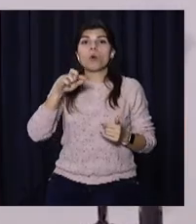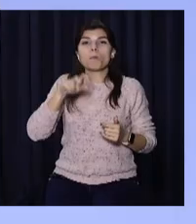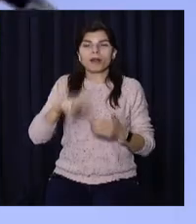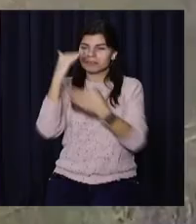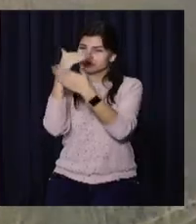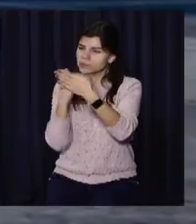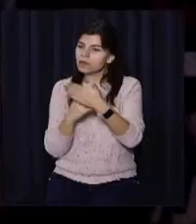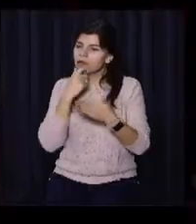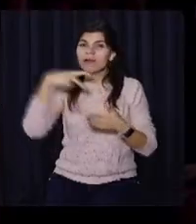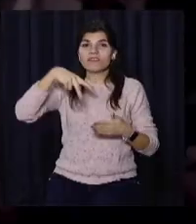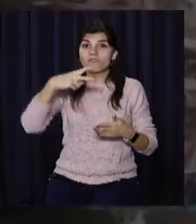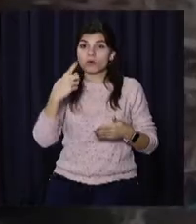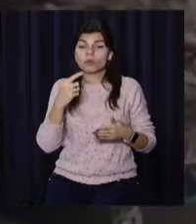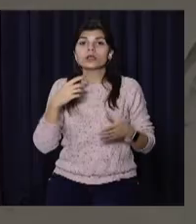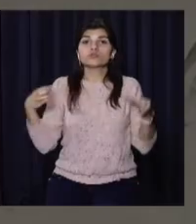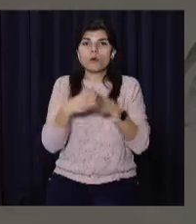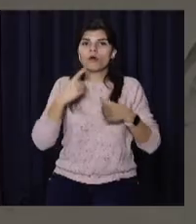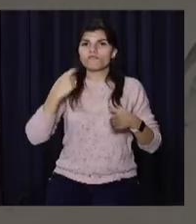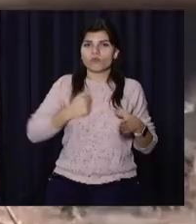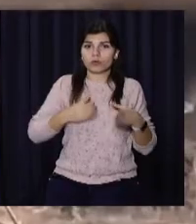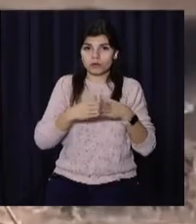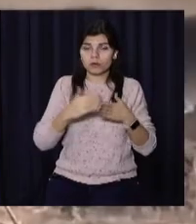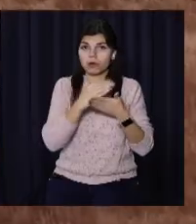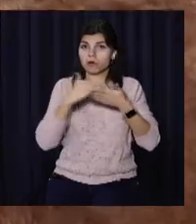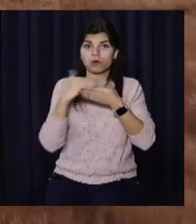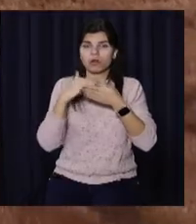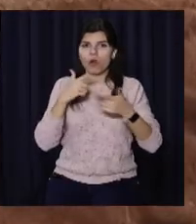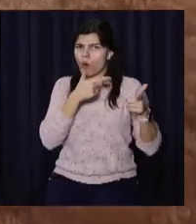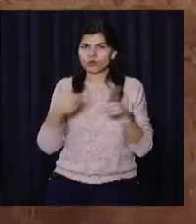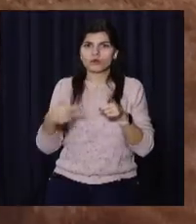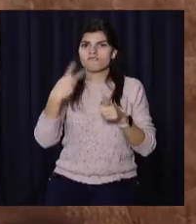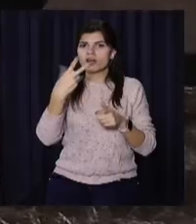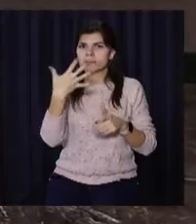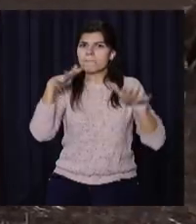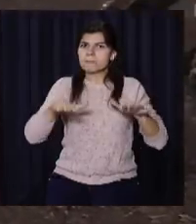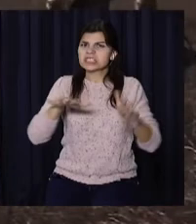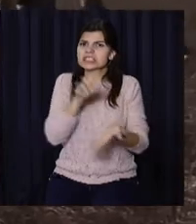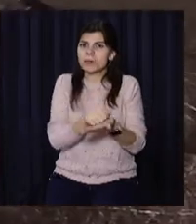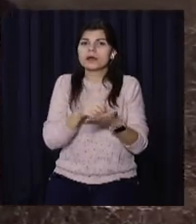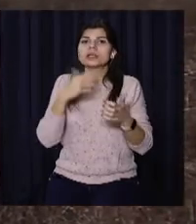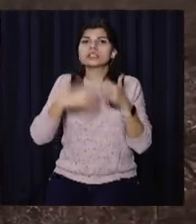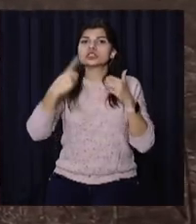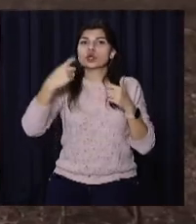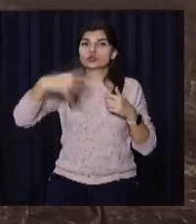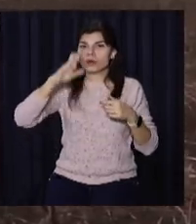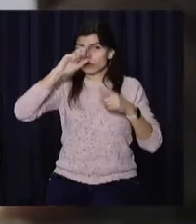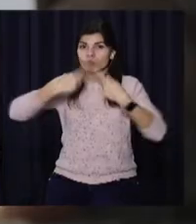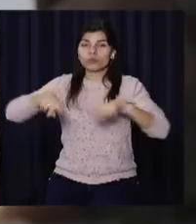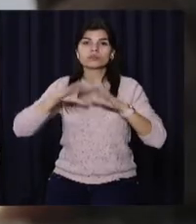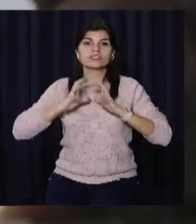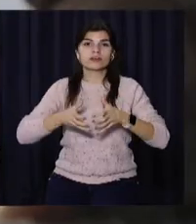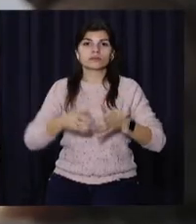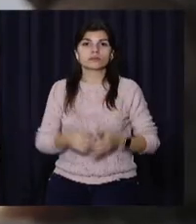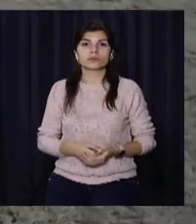рейтингом Global Firepower Index 2021 Збройні сили України за рівнем боєздатності займають 25 місце серед